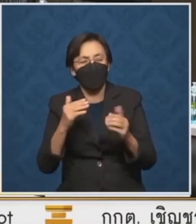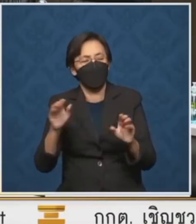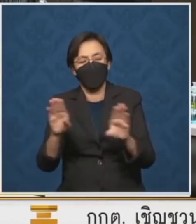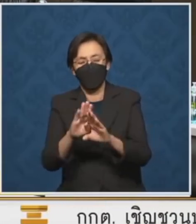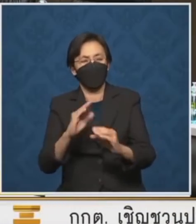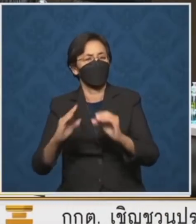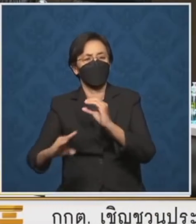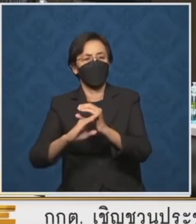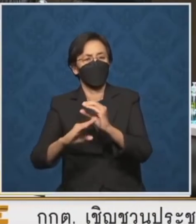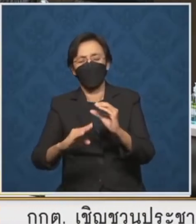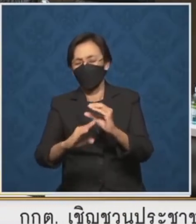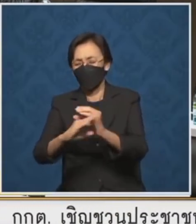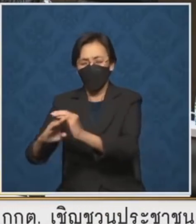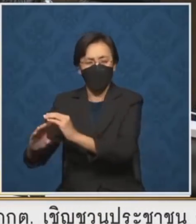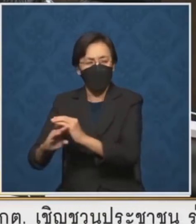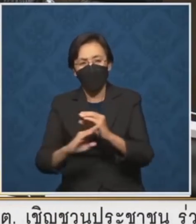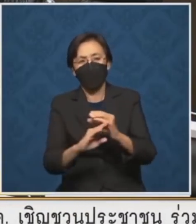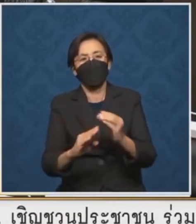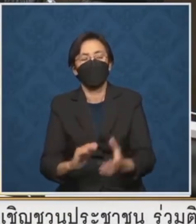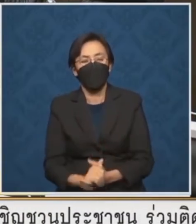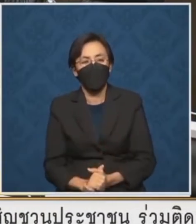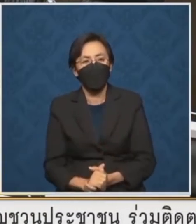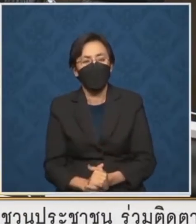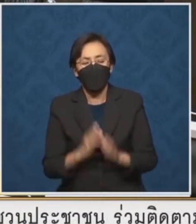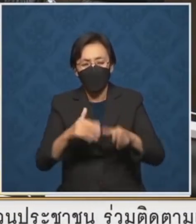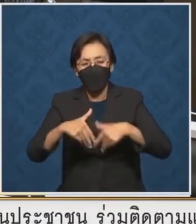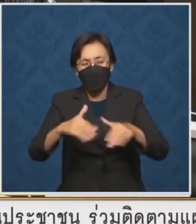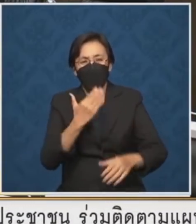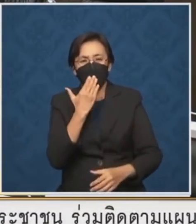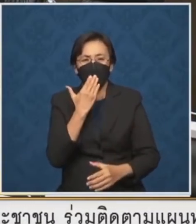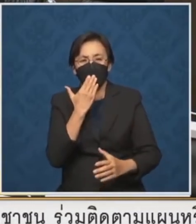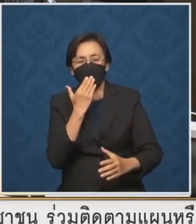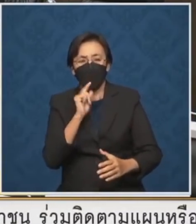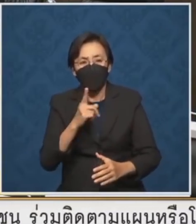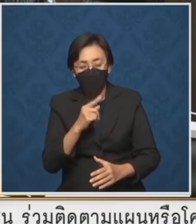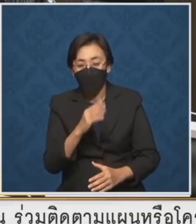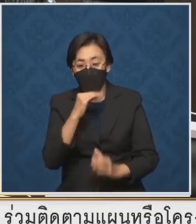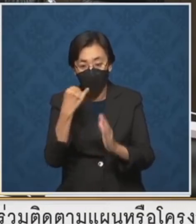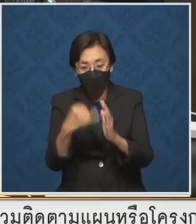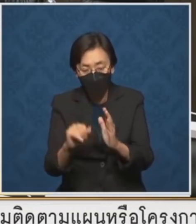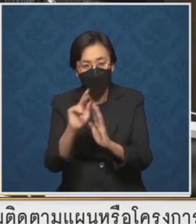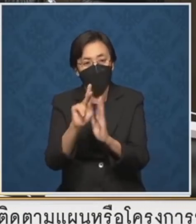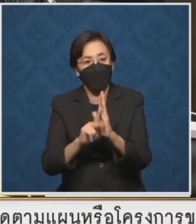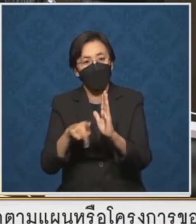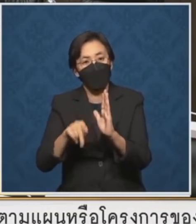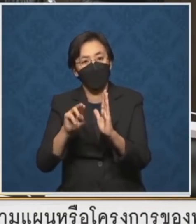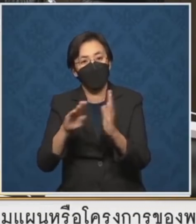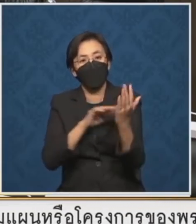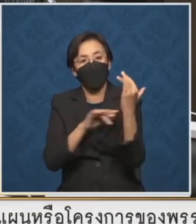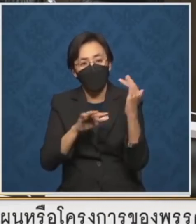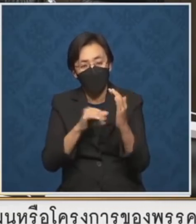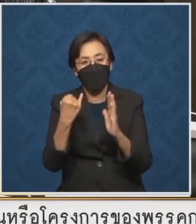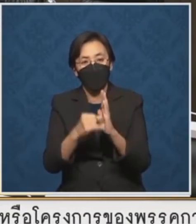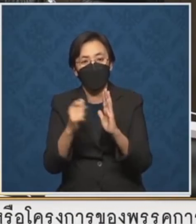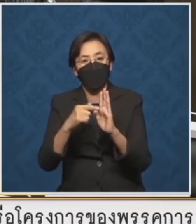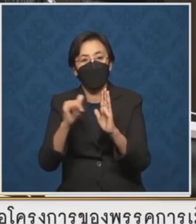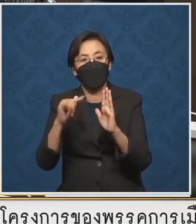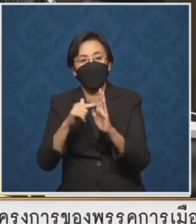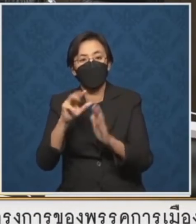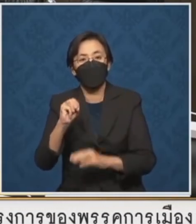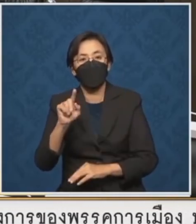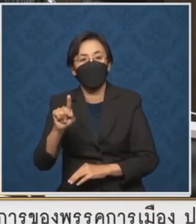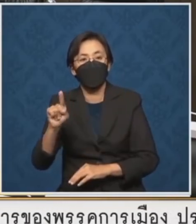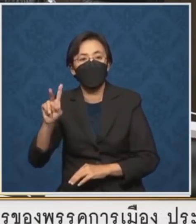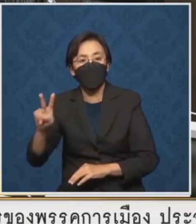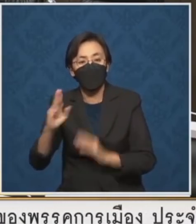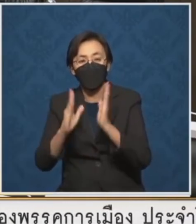โซเชียลมีเดียของผู้เห็นต่างปิดปากประชาชนด้วยคดีพรบ.คอมและกฎหมายอาญามาตรา112ที่ผู้แ